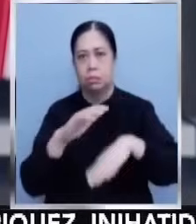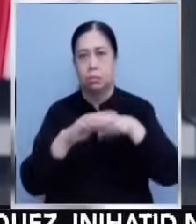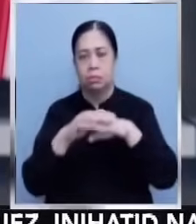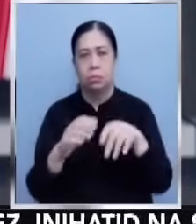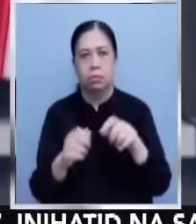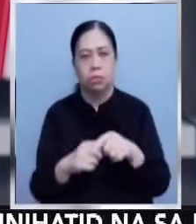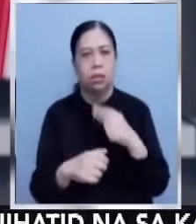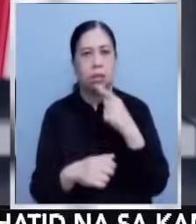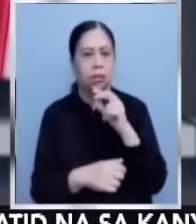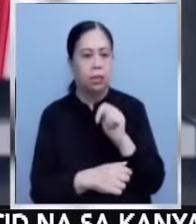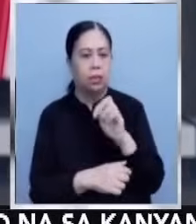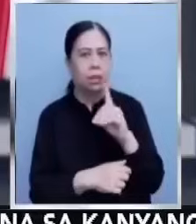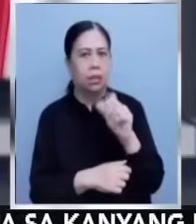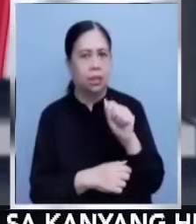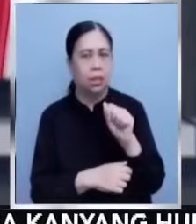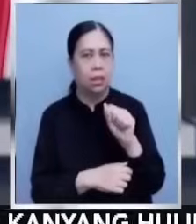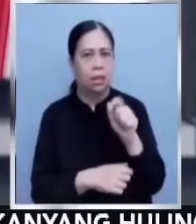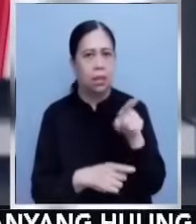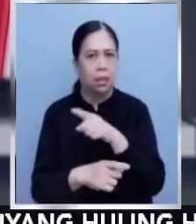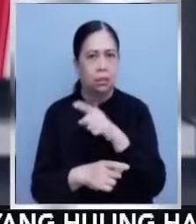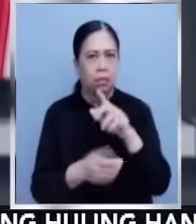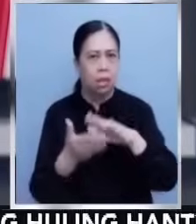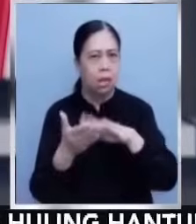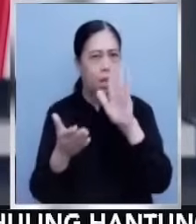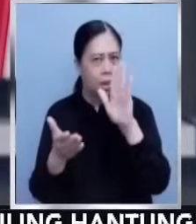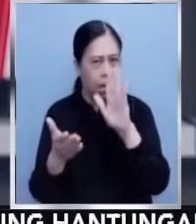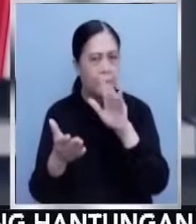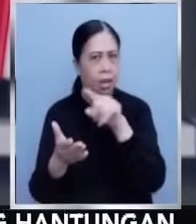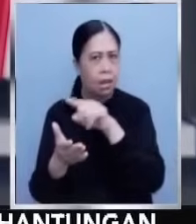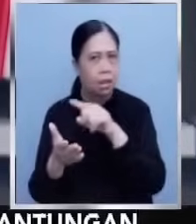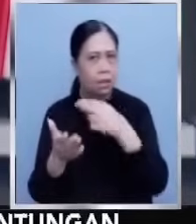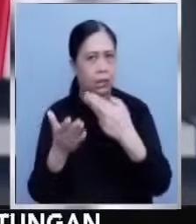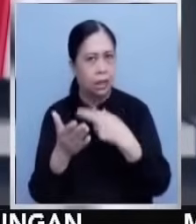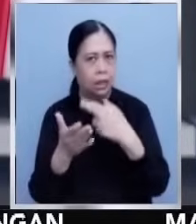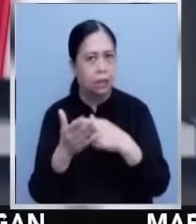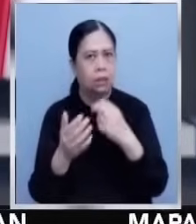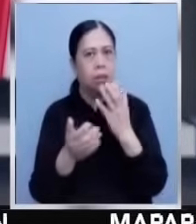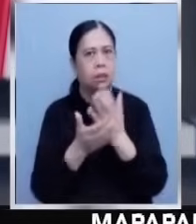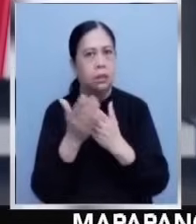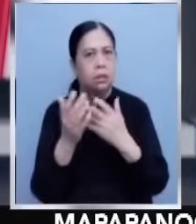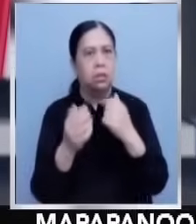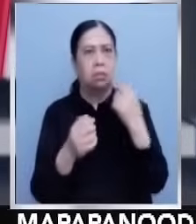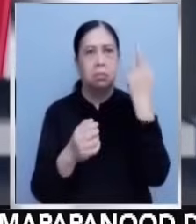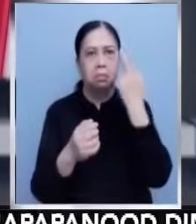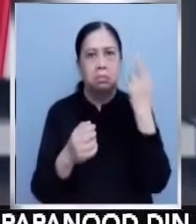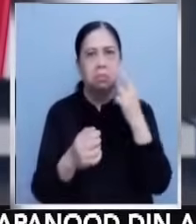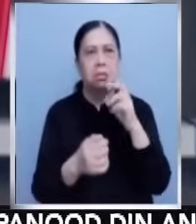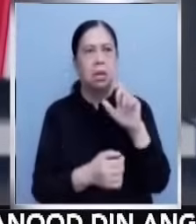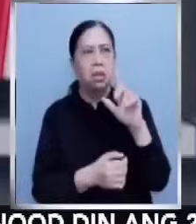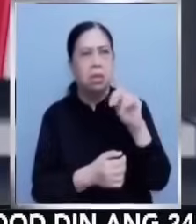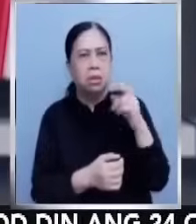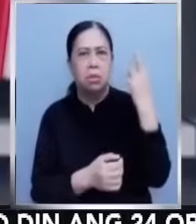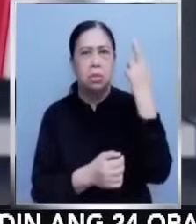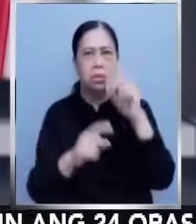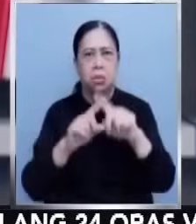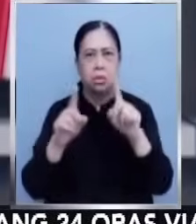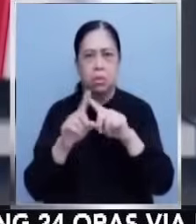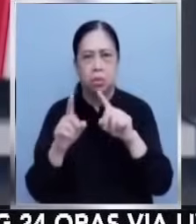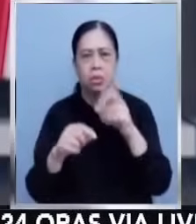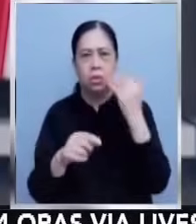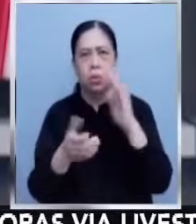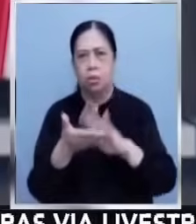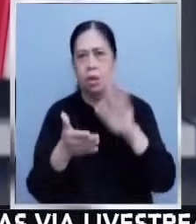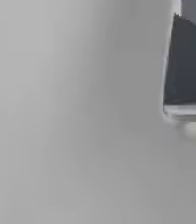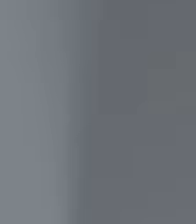bigas, may mga nananamantala at nirarason daw ang epekto ng El Nino, kaya kulang ang supply. Nakatutok si JP